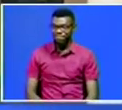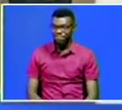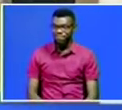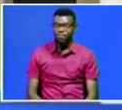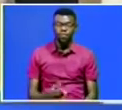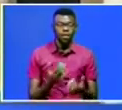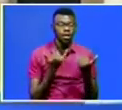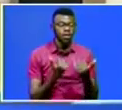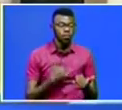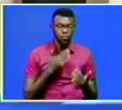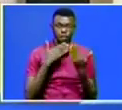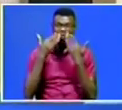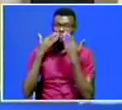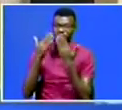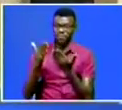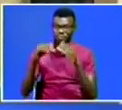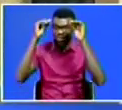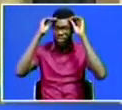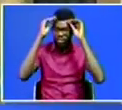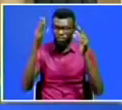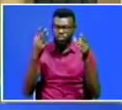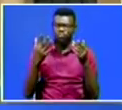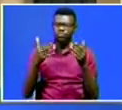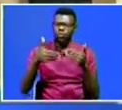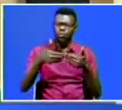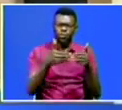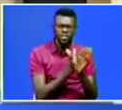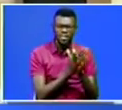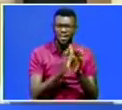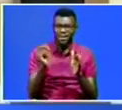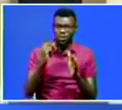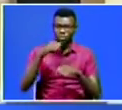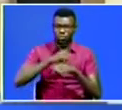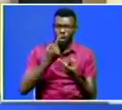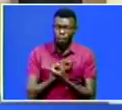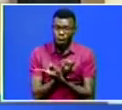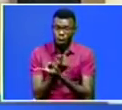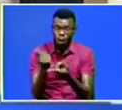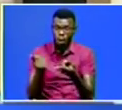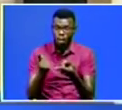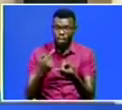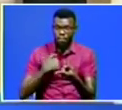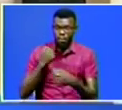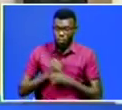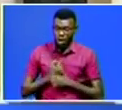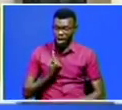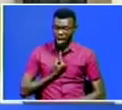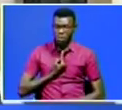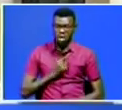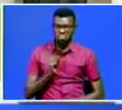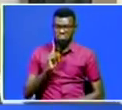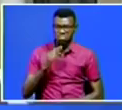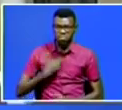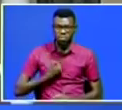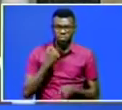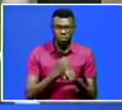ningechukua nafasi hii kuwashukuru wote, community yote ya Nairobi School. Sio kazi ya mtu mmoja, zote pamoja,